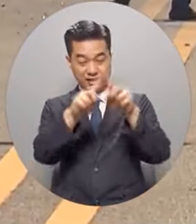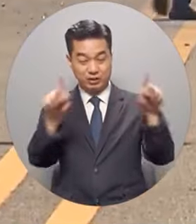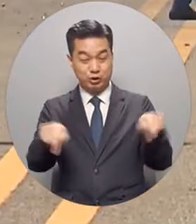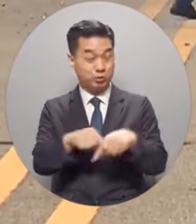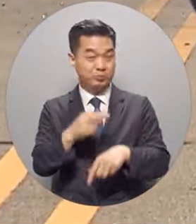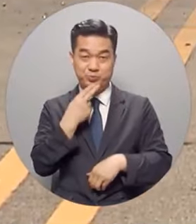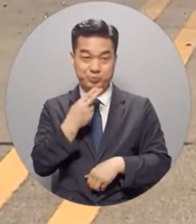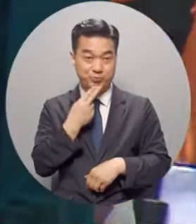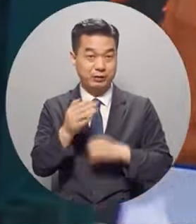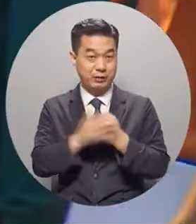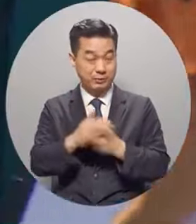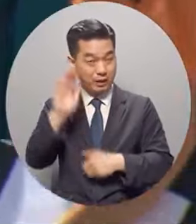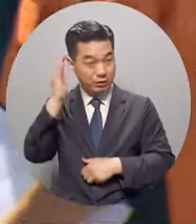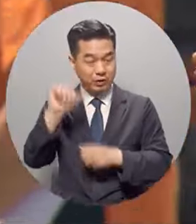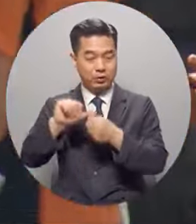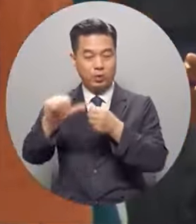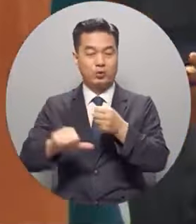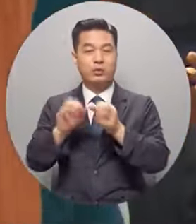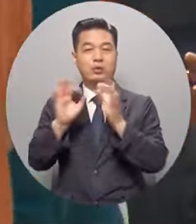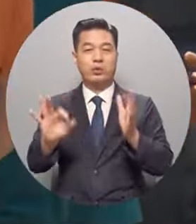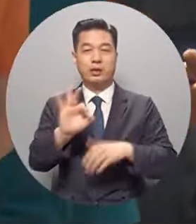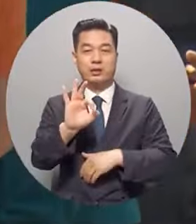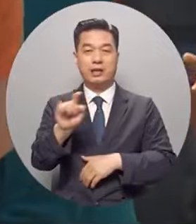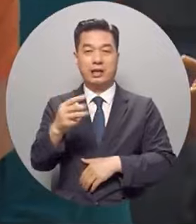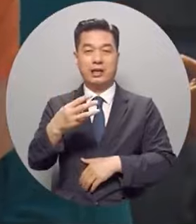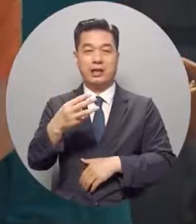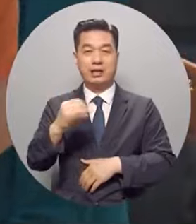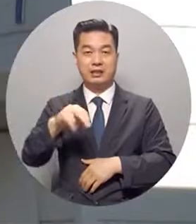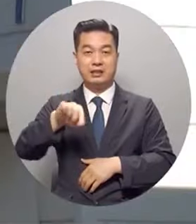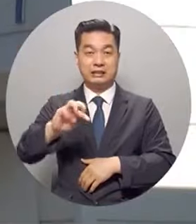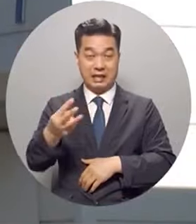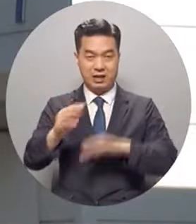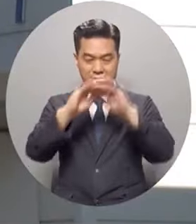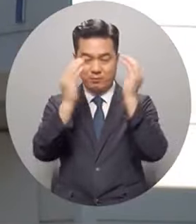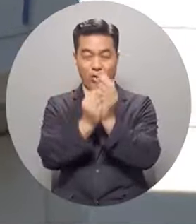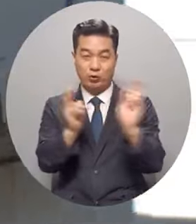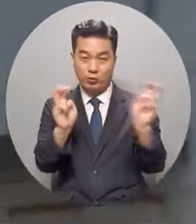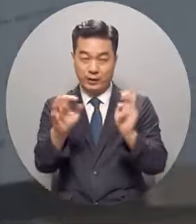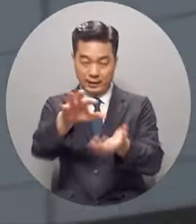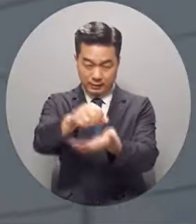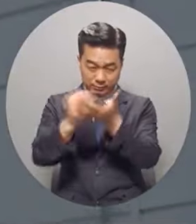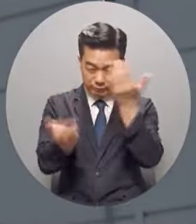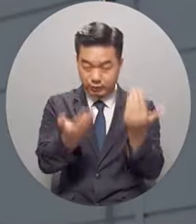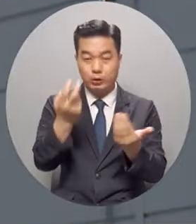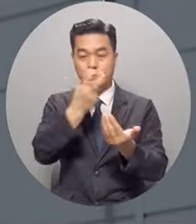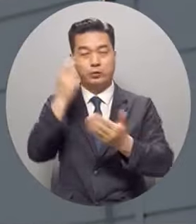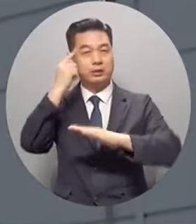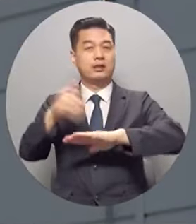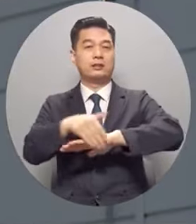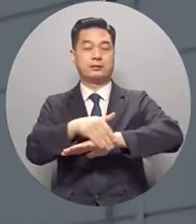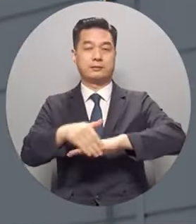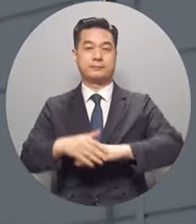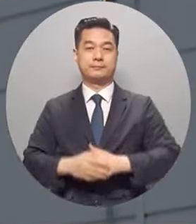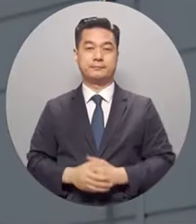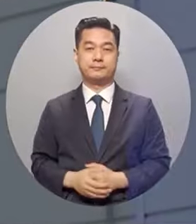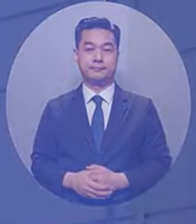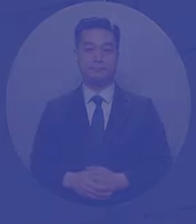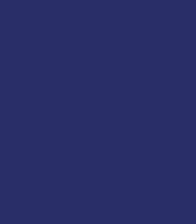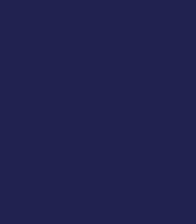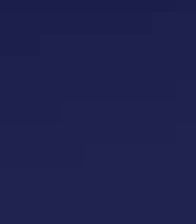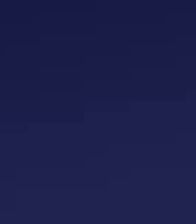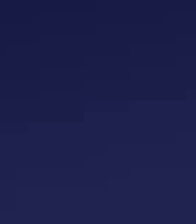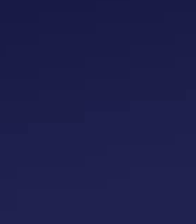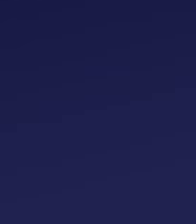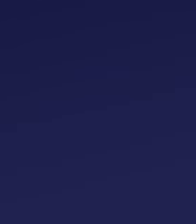상태라며 최근 5년 새 아리셀의 합청업체였던 모든 회사를 조사할 방침입니다. MBC 뉴스 장슬기입니다.